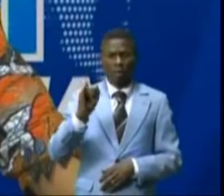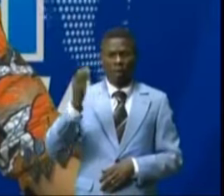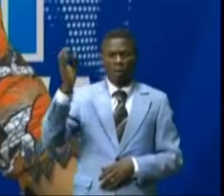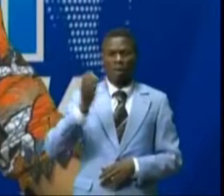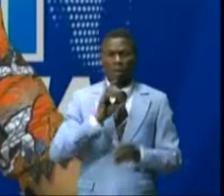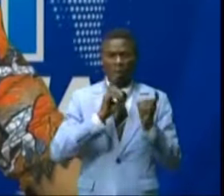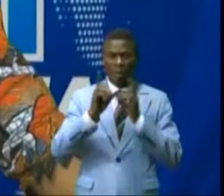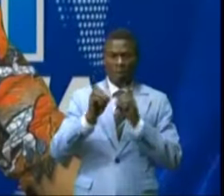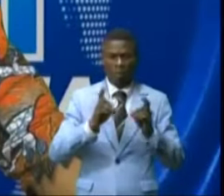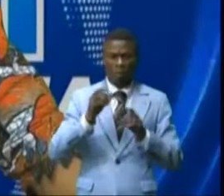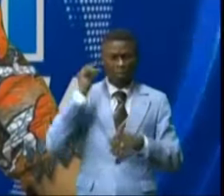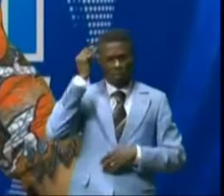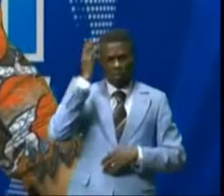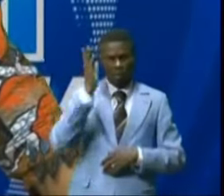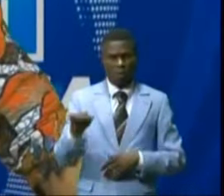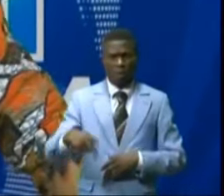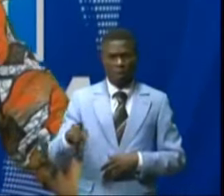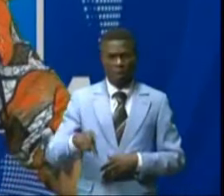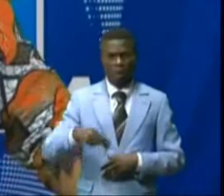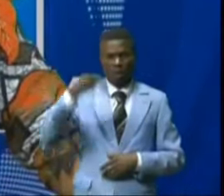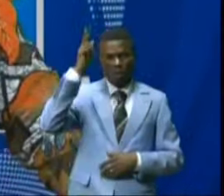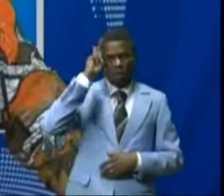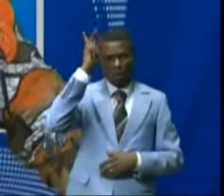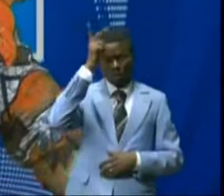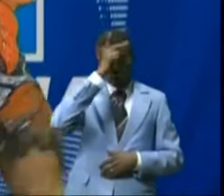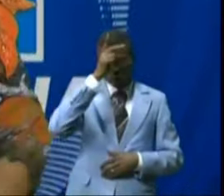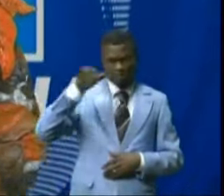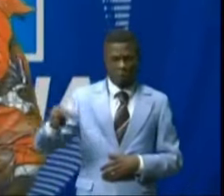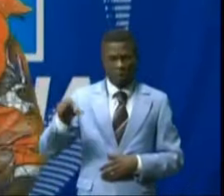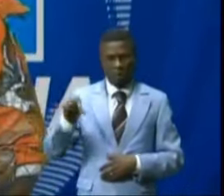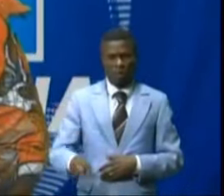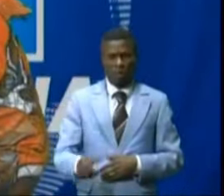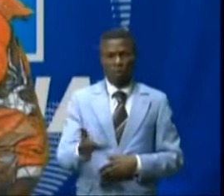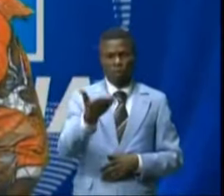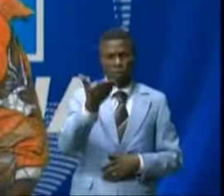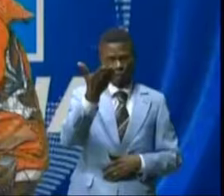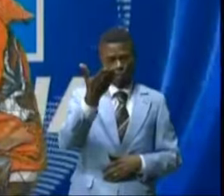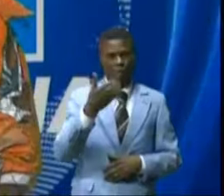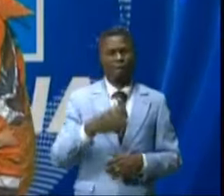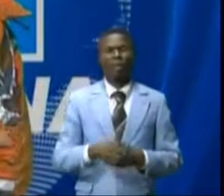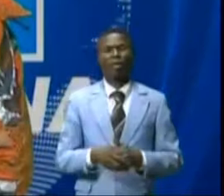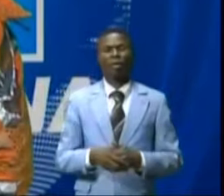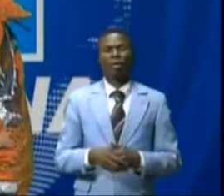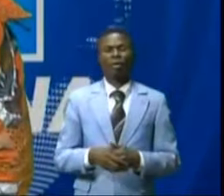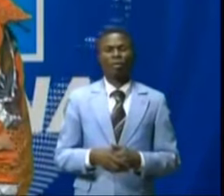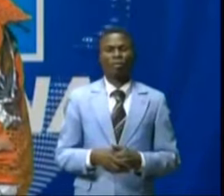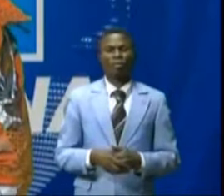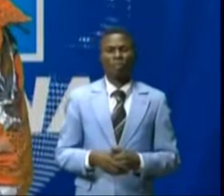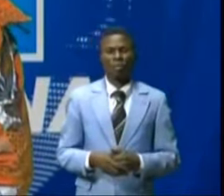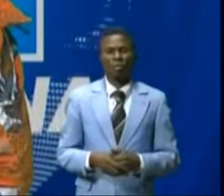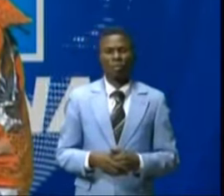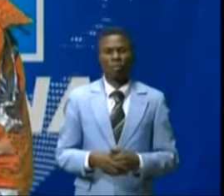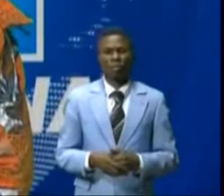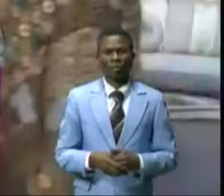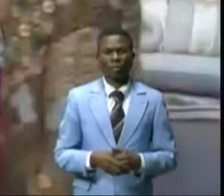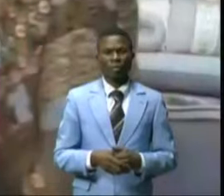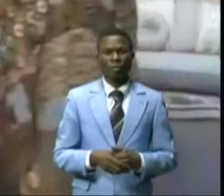lui a accordée le gouverneur de la province du Haut-Katanga, Jacques Kaboulakatu. C'est un reportage de Didier Mumba de la RTNC